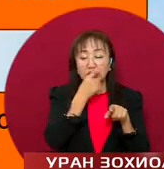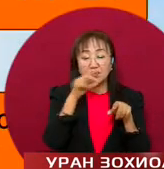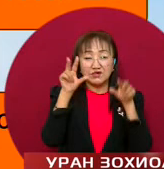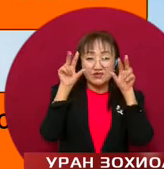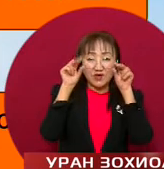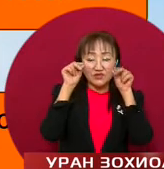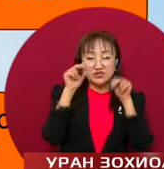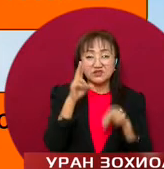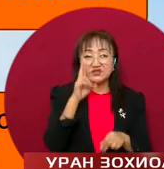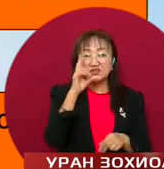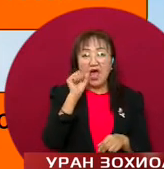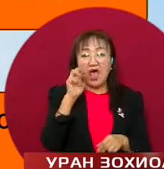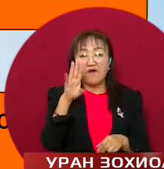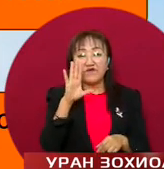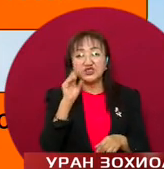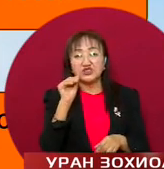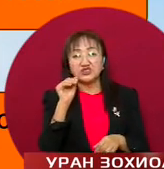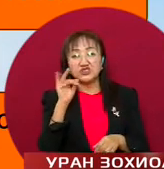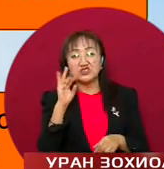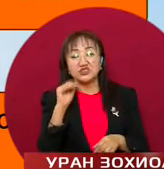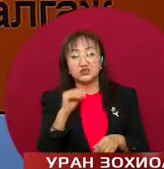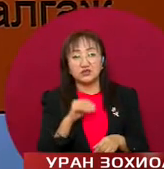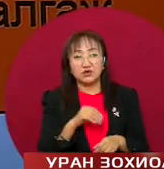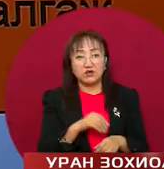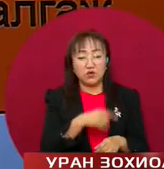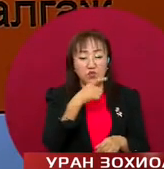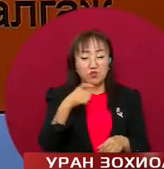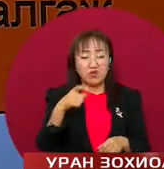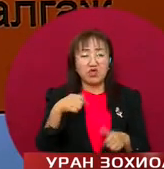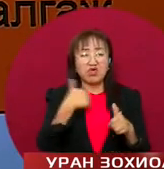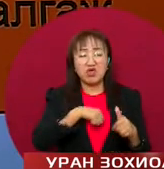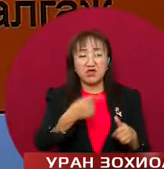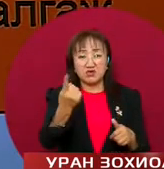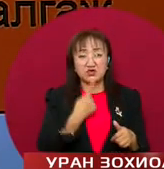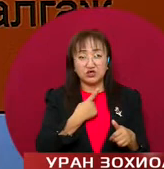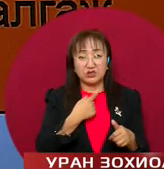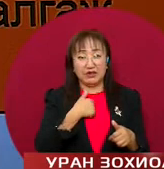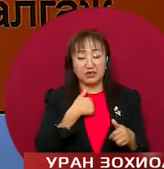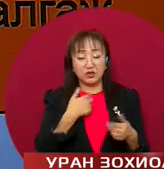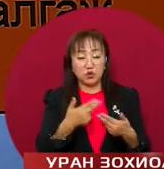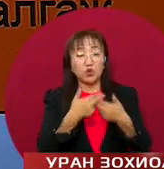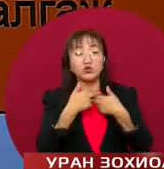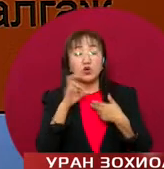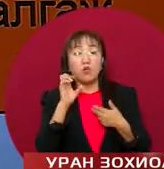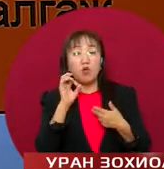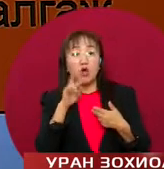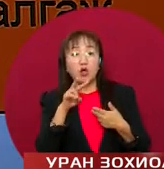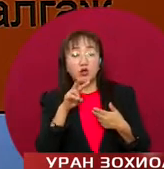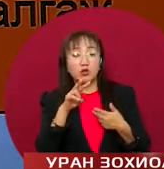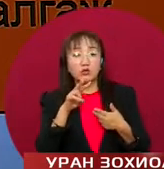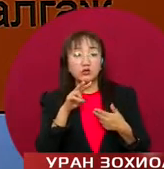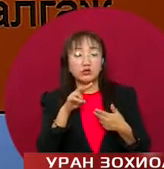байна. Хин ирж туслах юм болдоо гэсэн шиг хүн болгоныг ээлжлэн